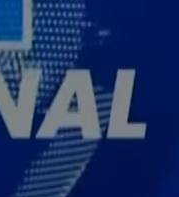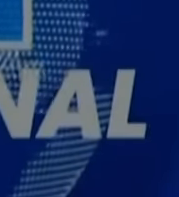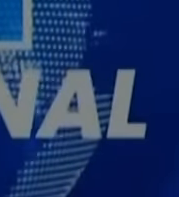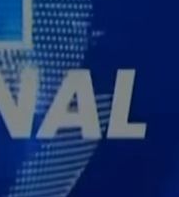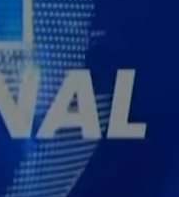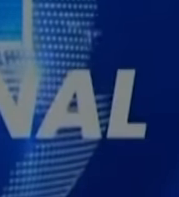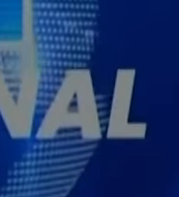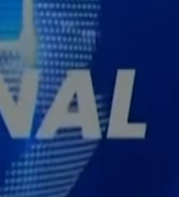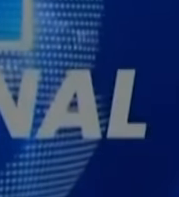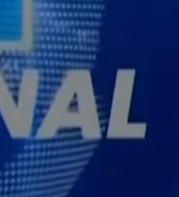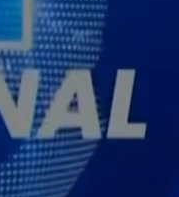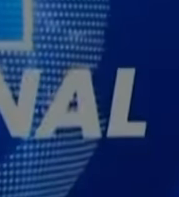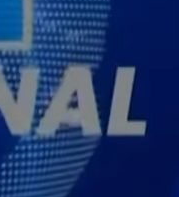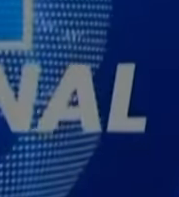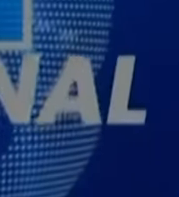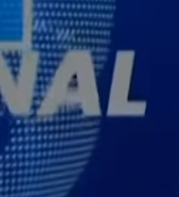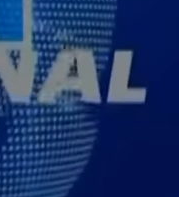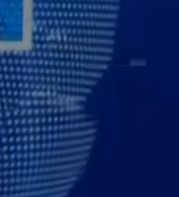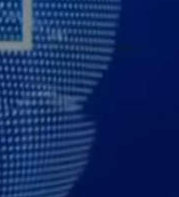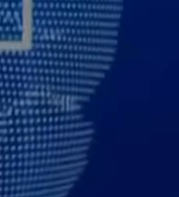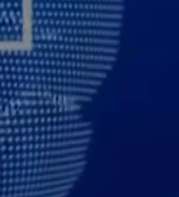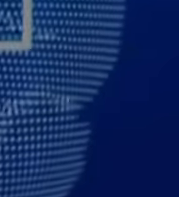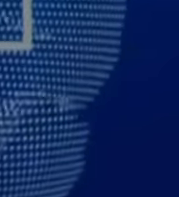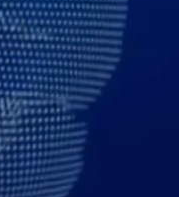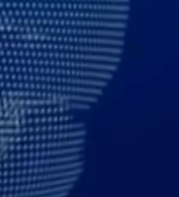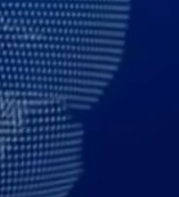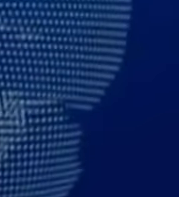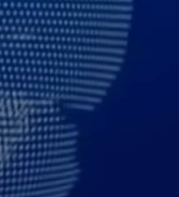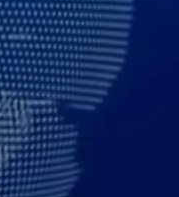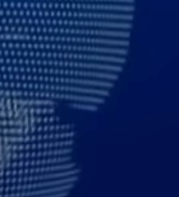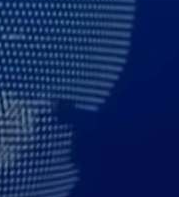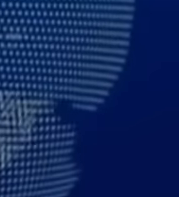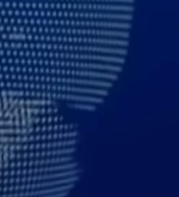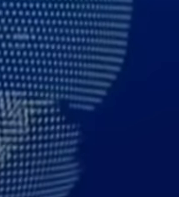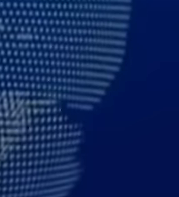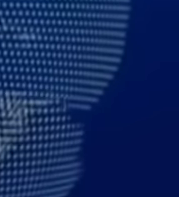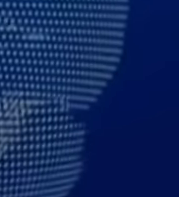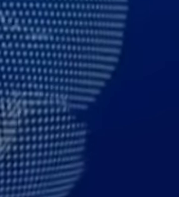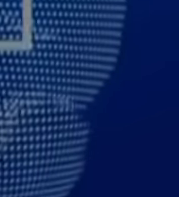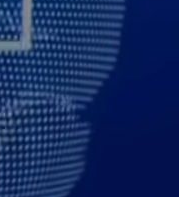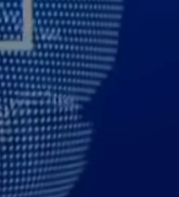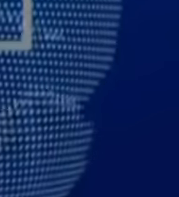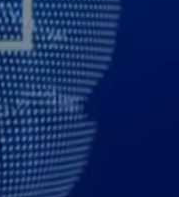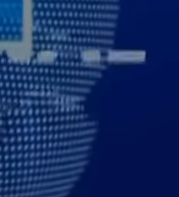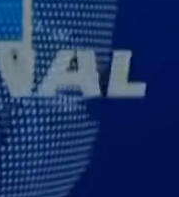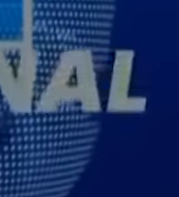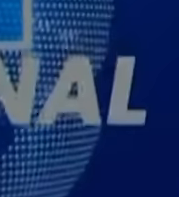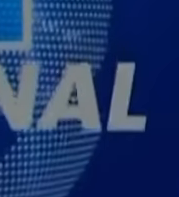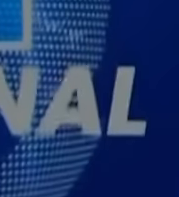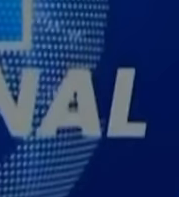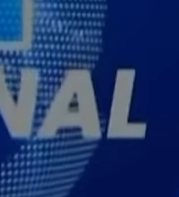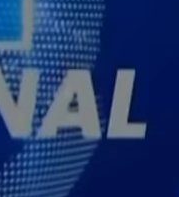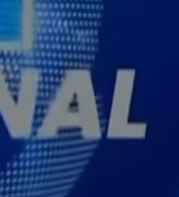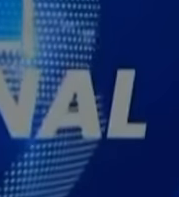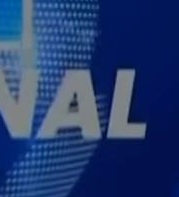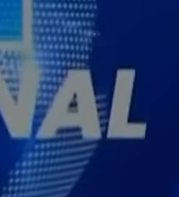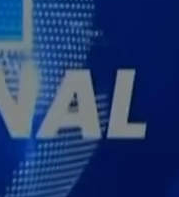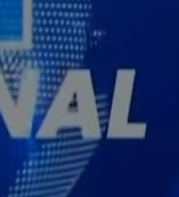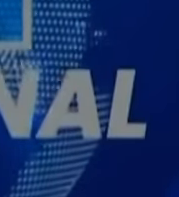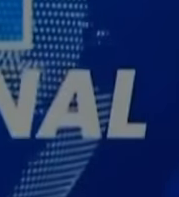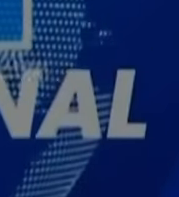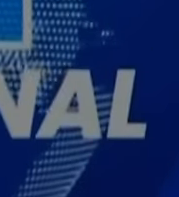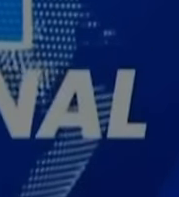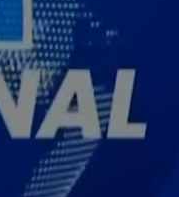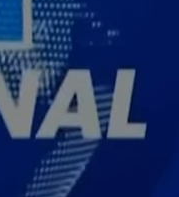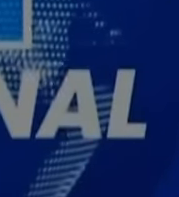financés par le gouvernement de la République. Les nouveaux bâtiments comptent au total 42 auditoires avec une capacité d'accueil de